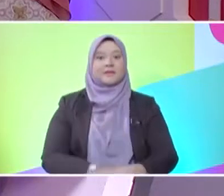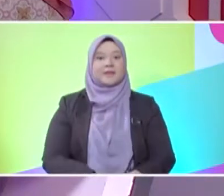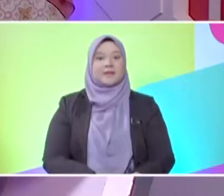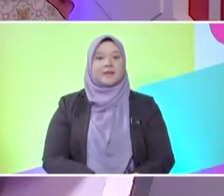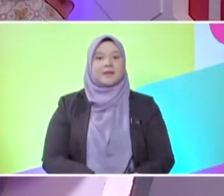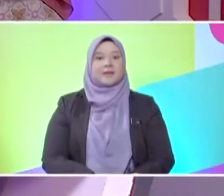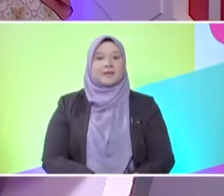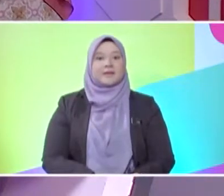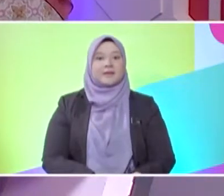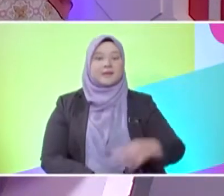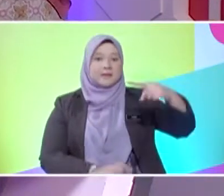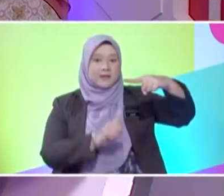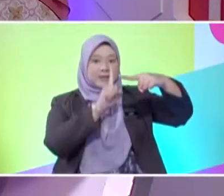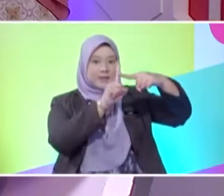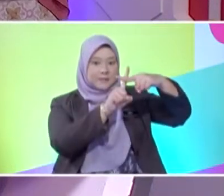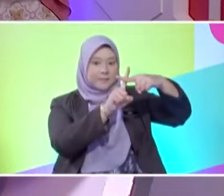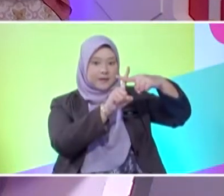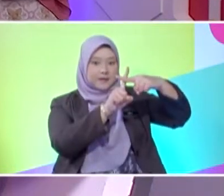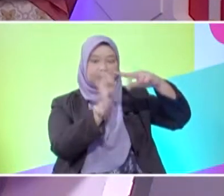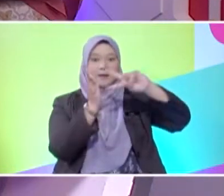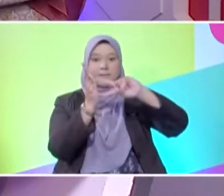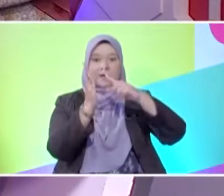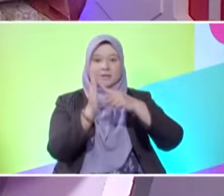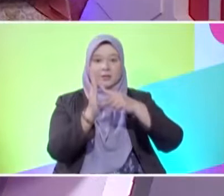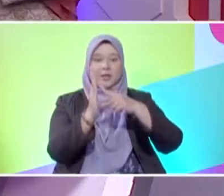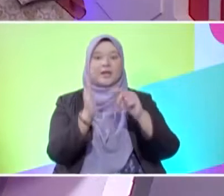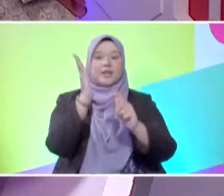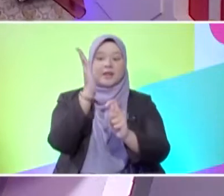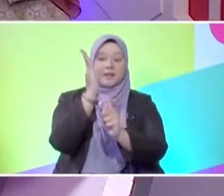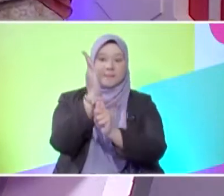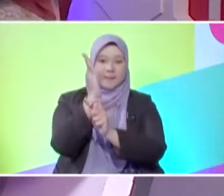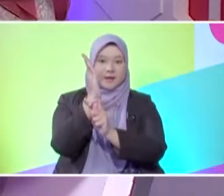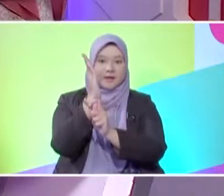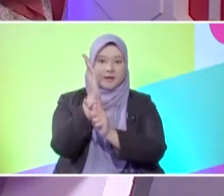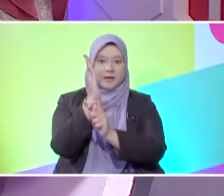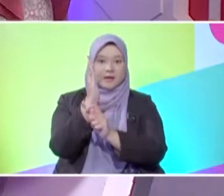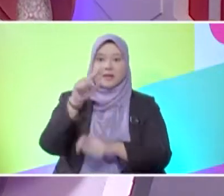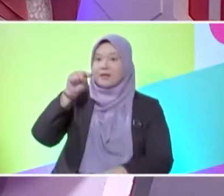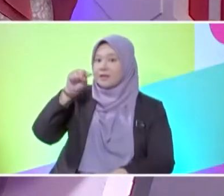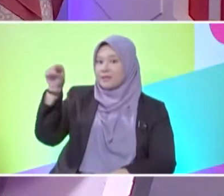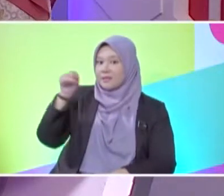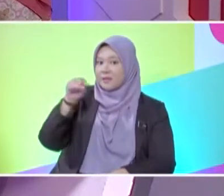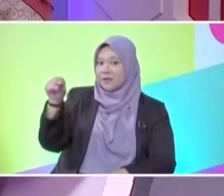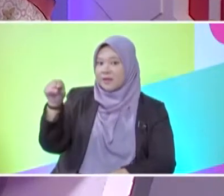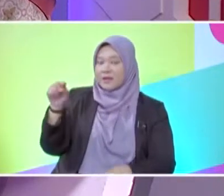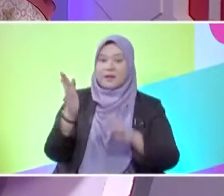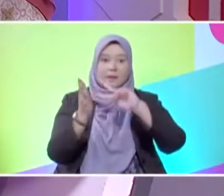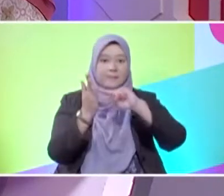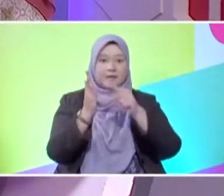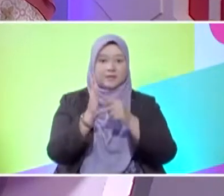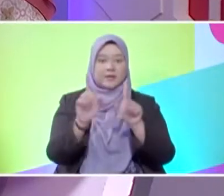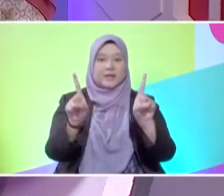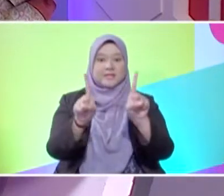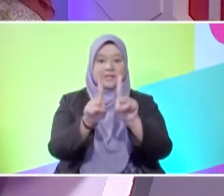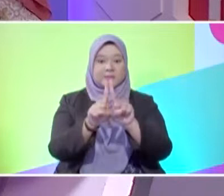cek guna Tunjukkan lagi api kita akan belajar hari ini Oke siregol pertama kita akan menambah dalam lingkungan